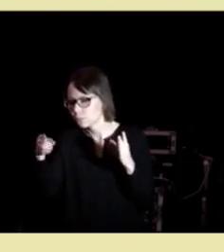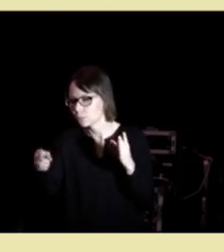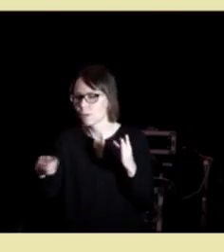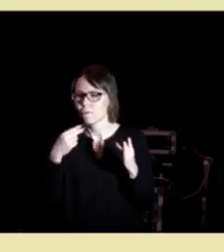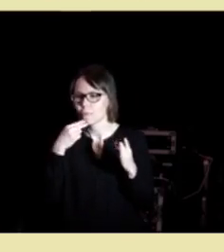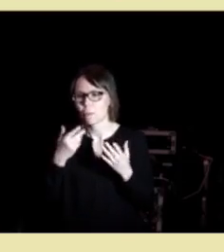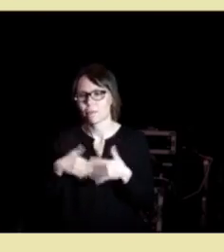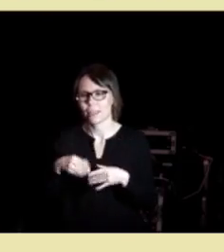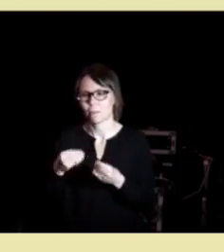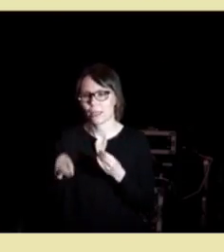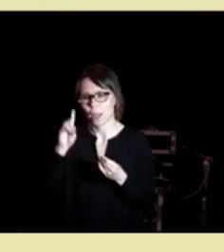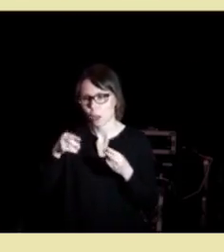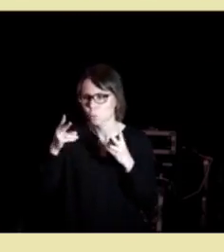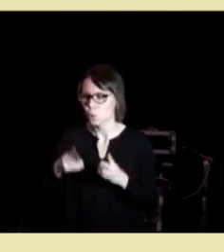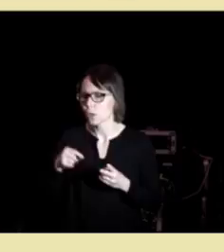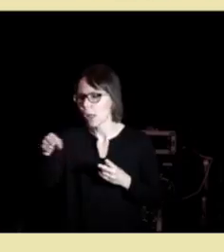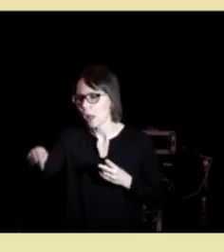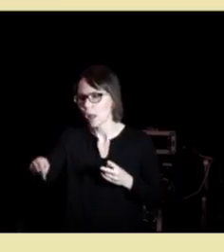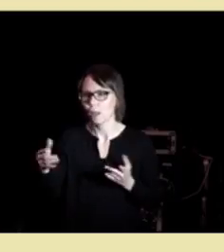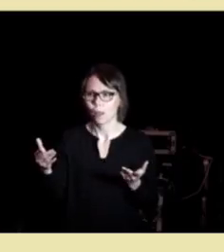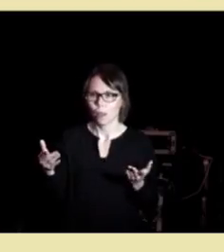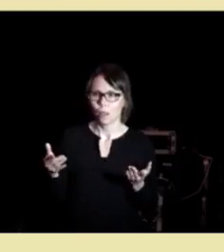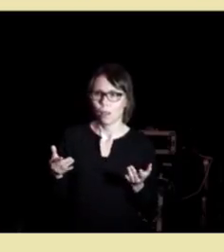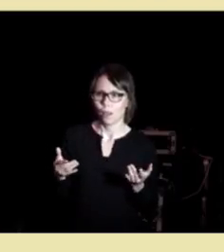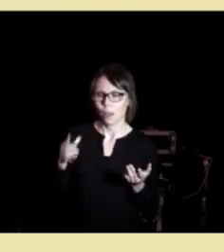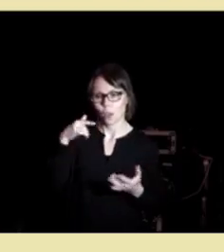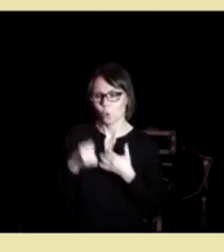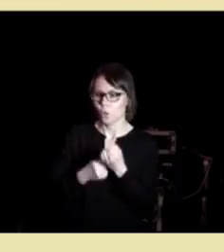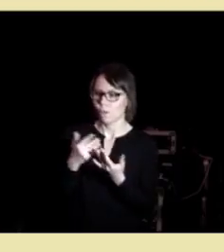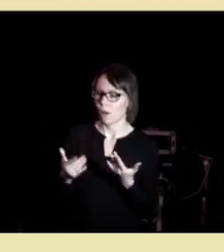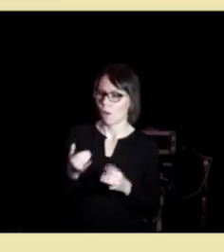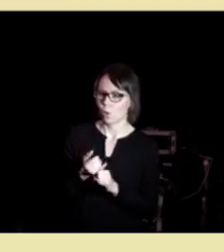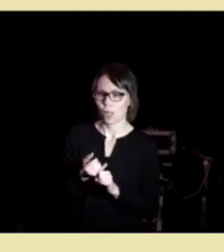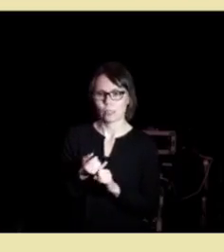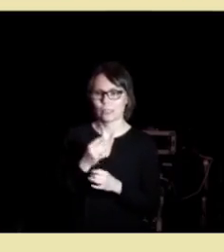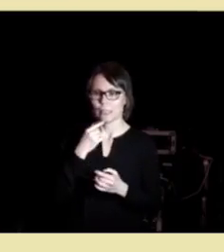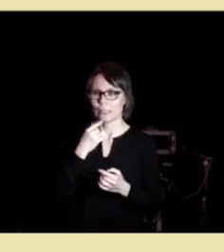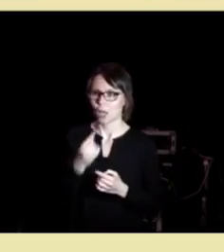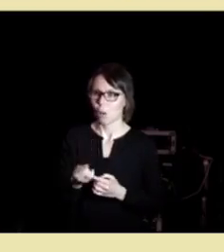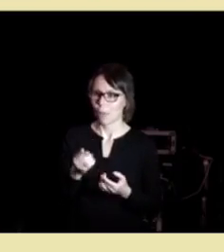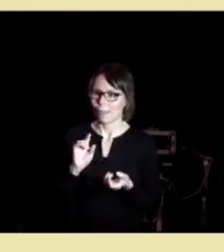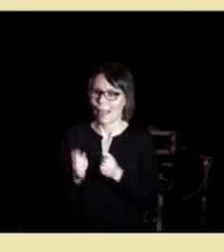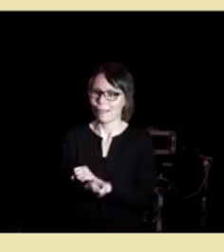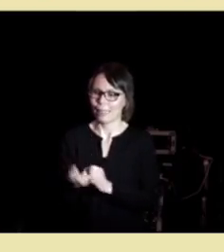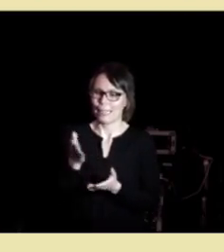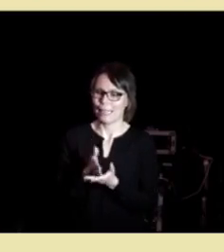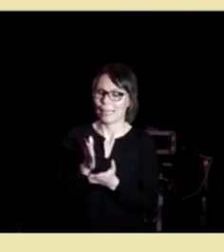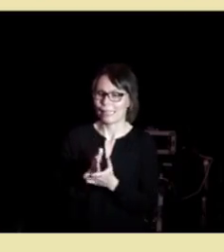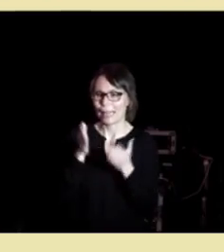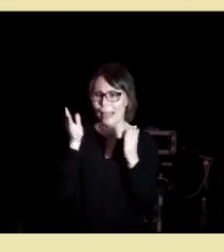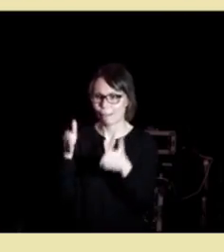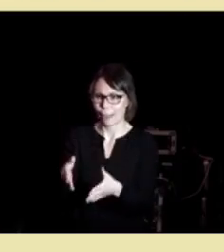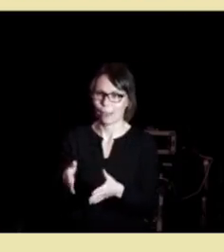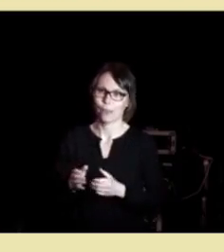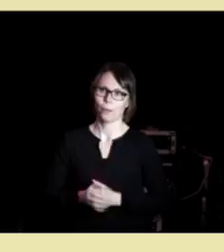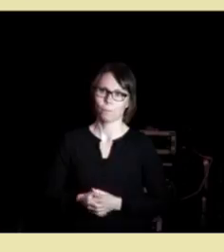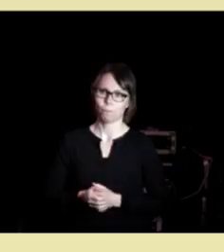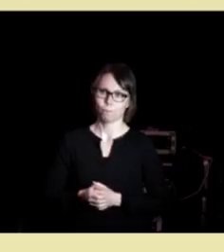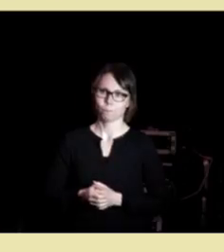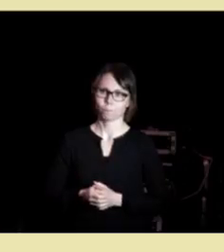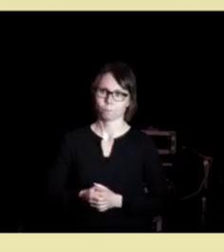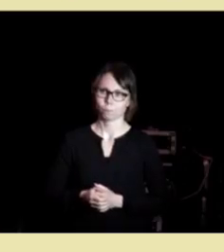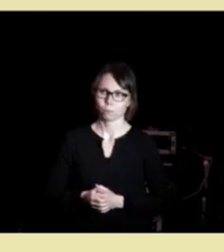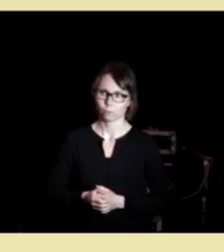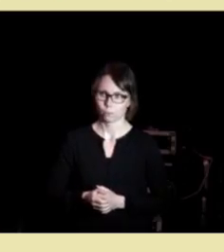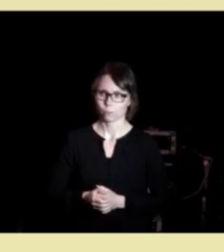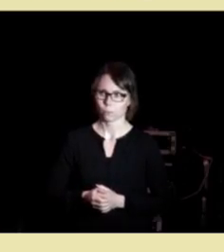benytte. Hva kan vi gjøre for å skape en endring i de riktige retningene? Da må